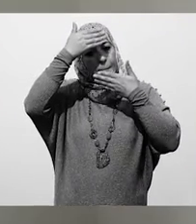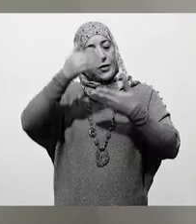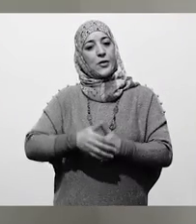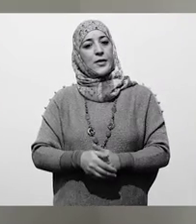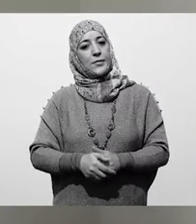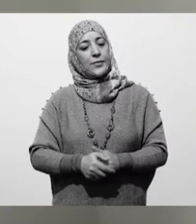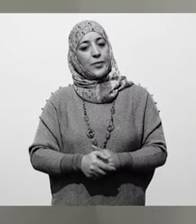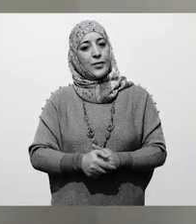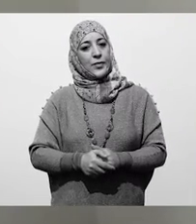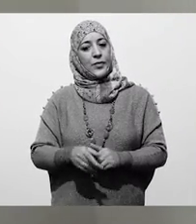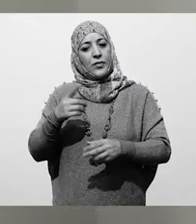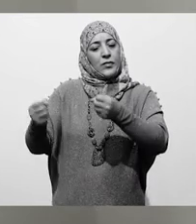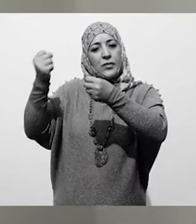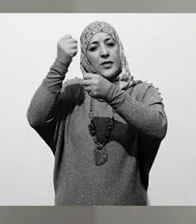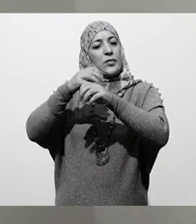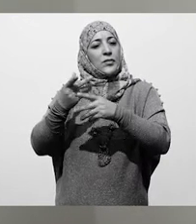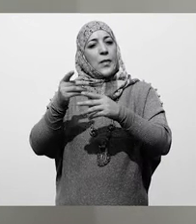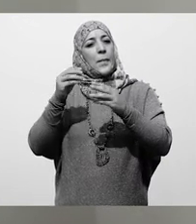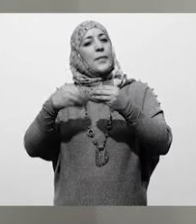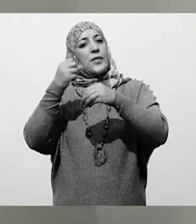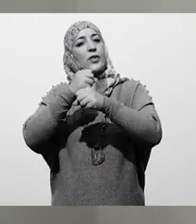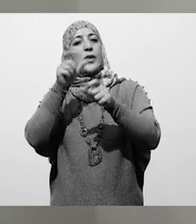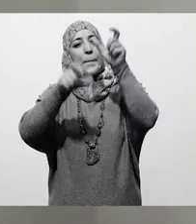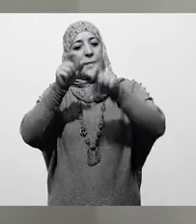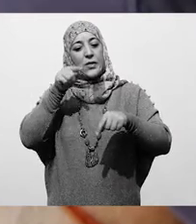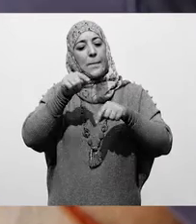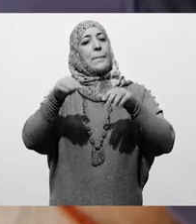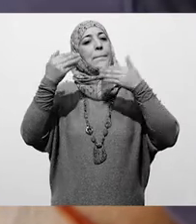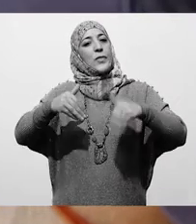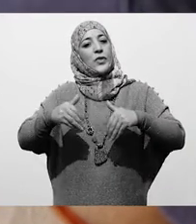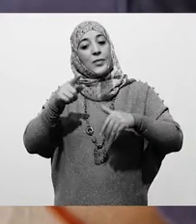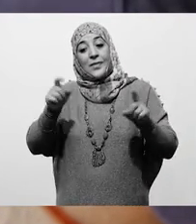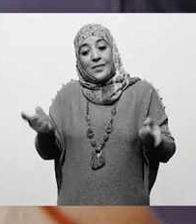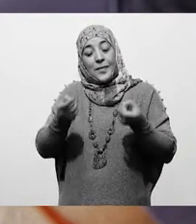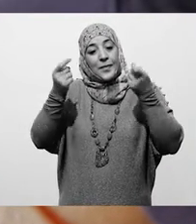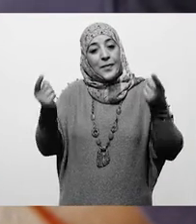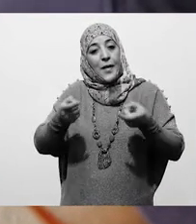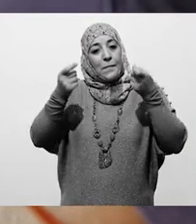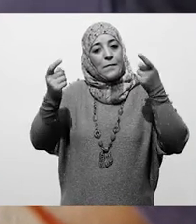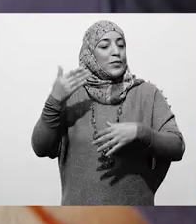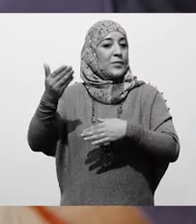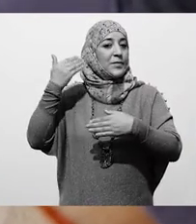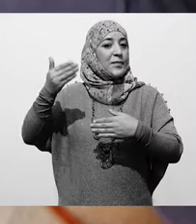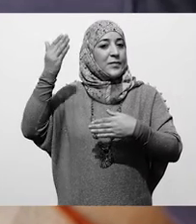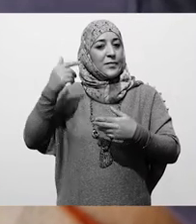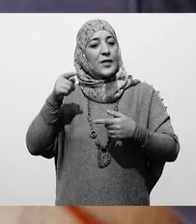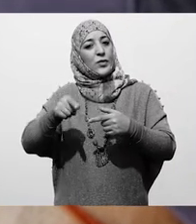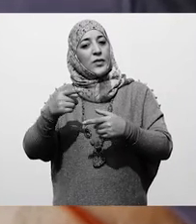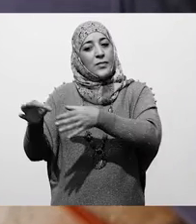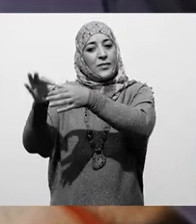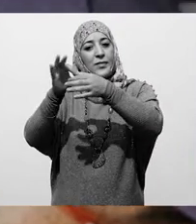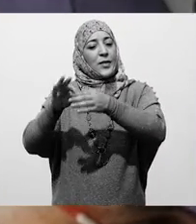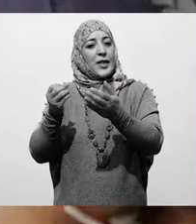Algérie, en Tunisie et au Maroc, composées de personnes handicapées elles-mêmes qui ont été formées et qui